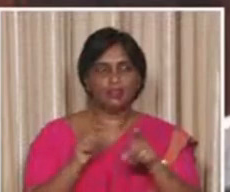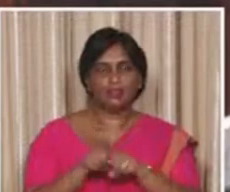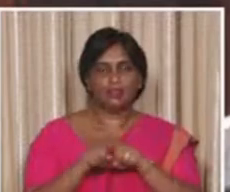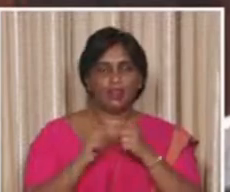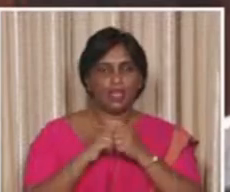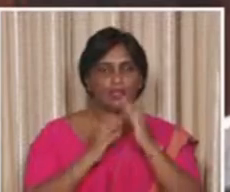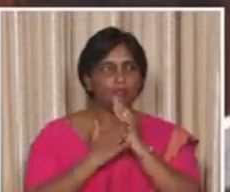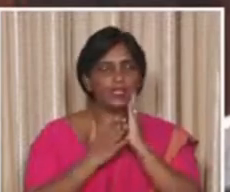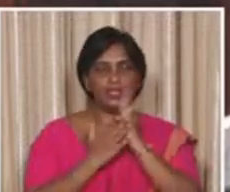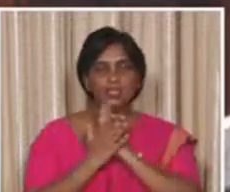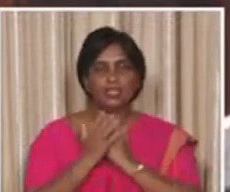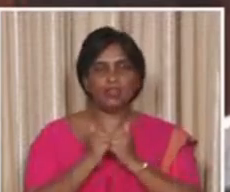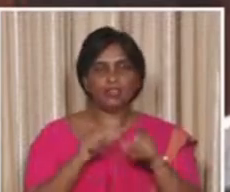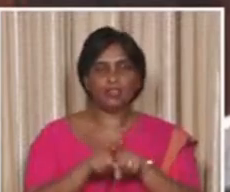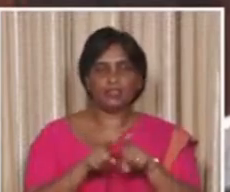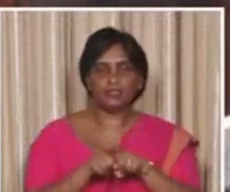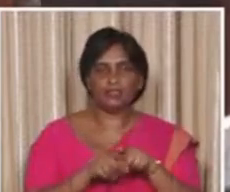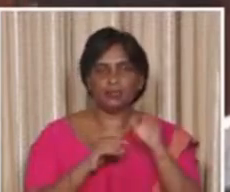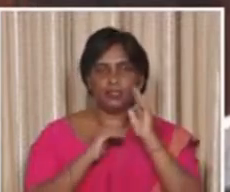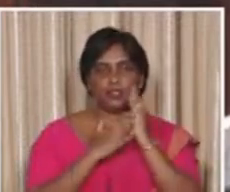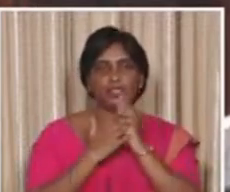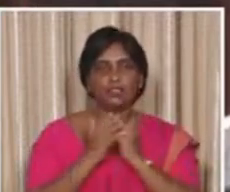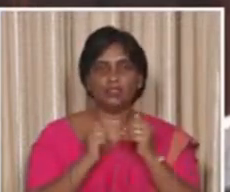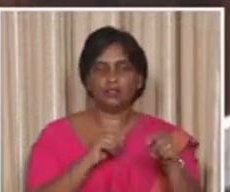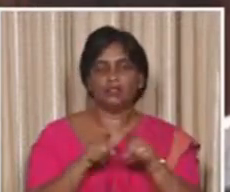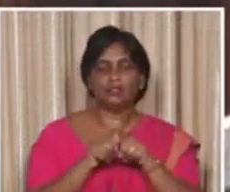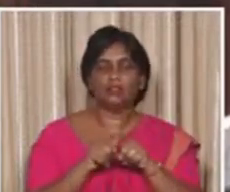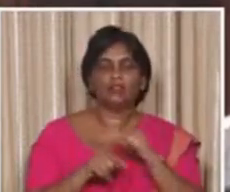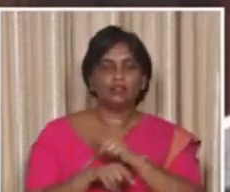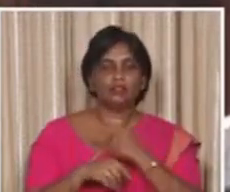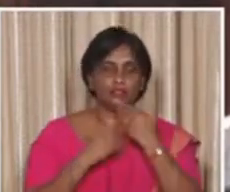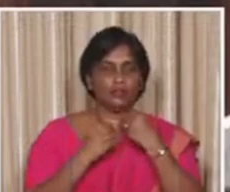யாழ் மாவட்டத்தில் இருக்கும் அந்த விமான நிலையத்தை பிரிப்பிக்கிறதுக்கோ இல்லாடி அது ஒரு சர்வதேச